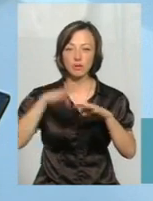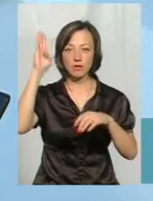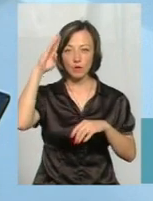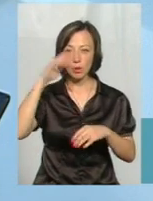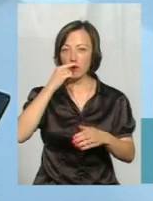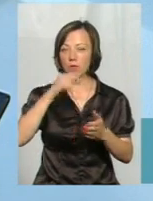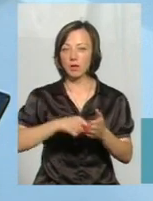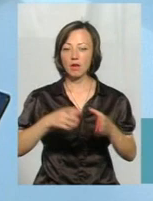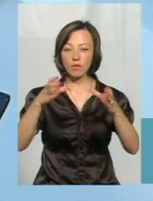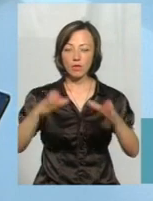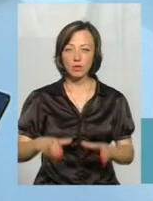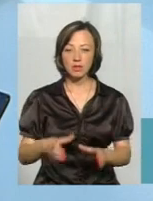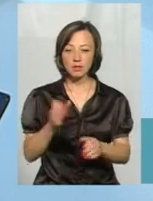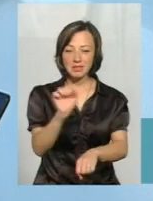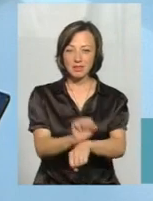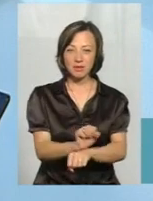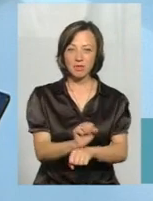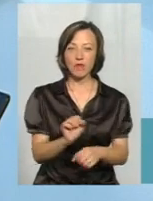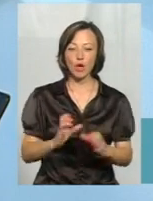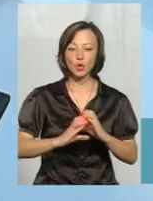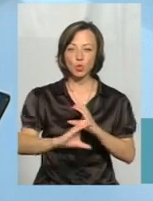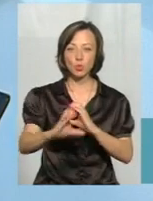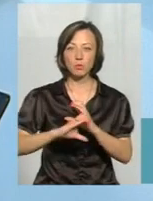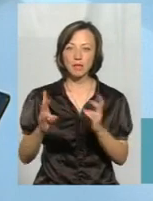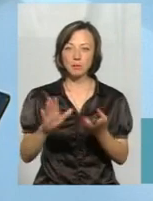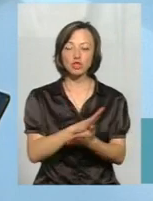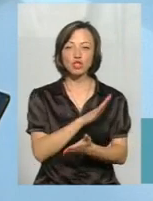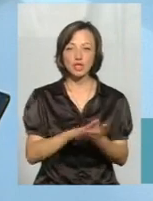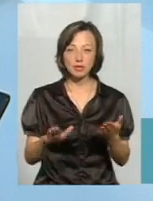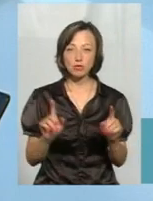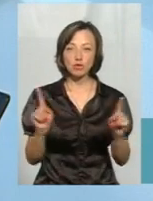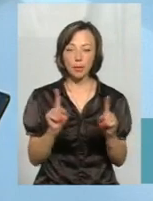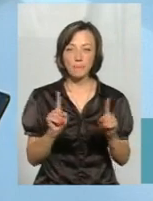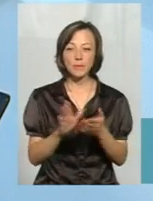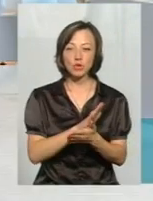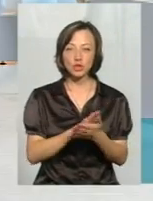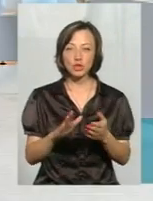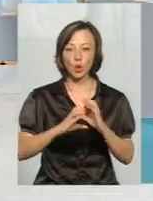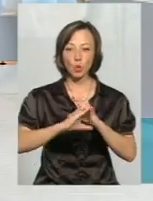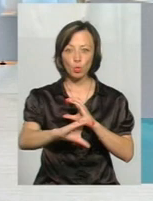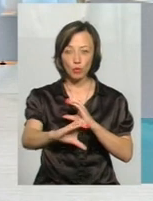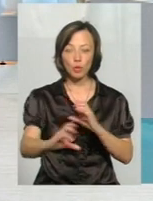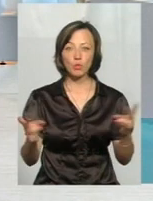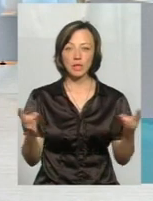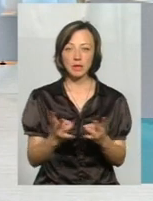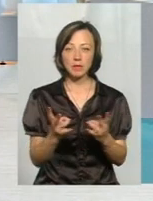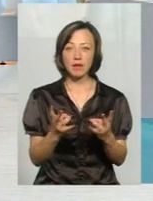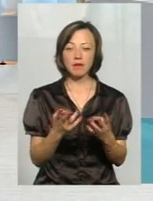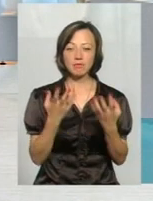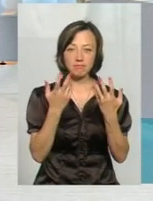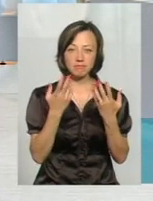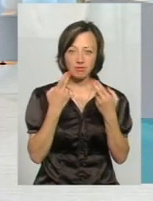в колодязі, по колодязі забиває нам труби. Ці труби треба чистити. Для того, щоб прочистити трубу, потрібні механізми